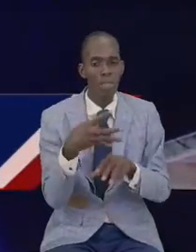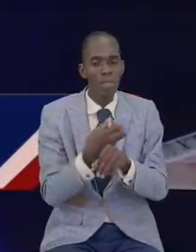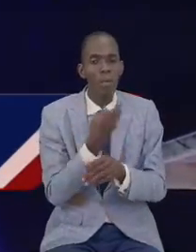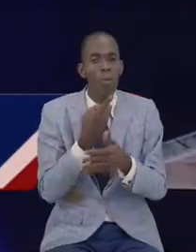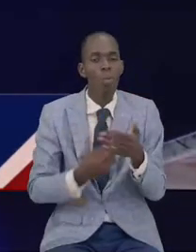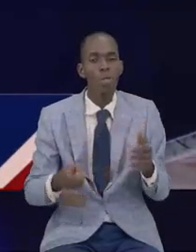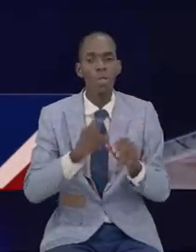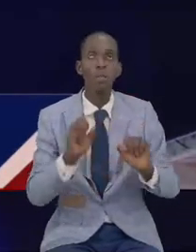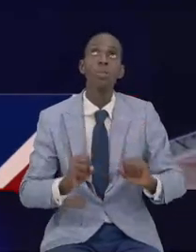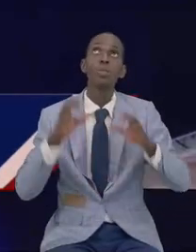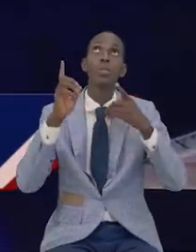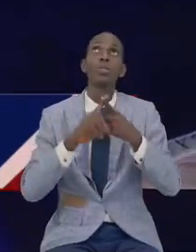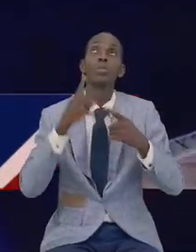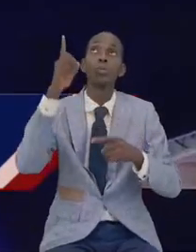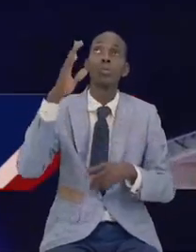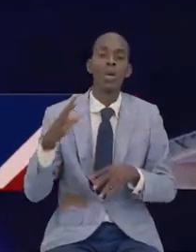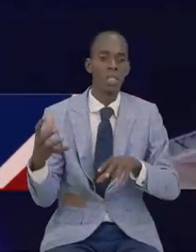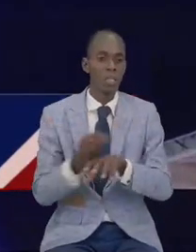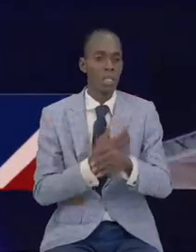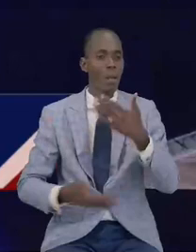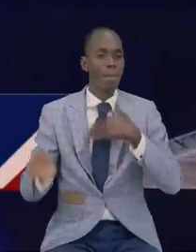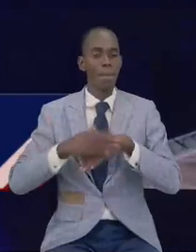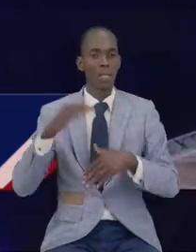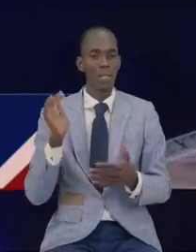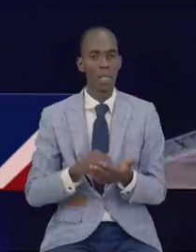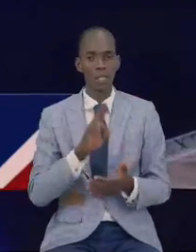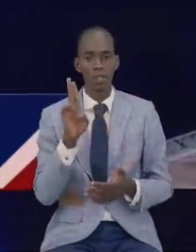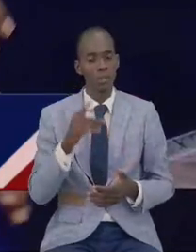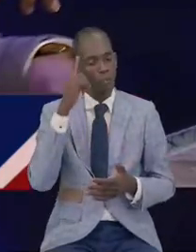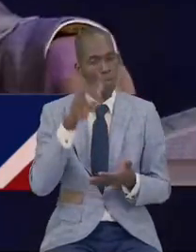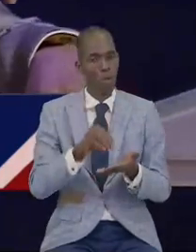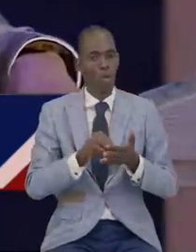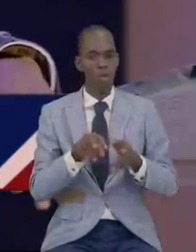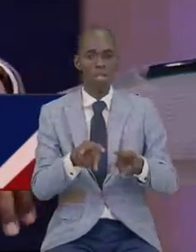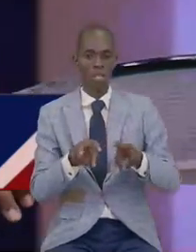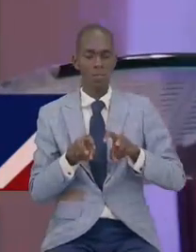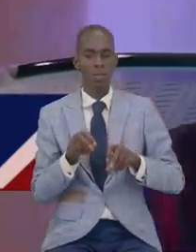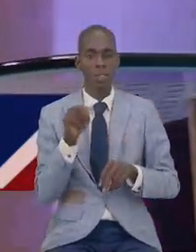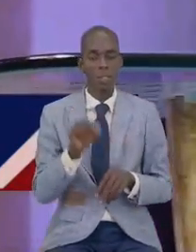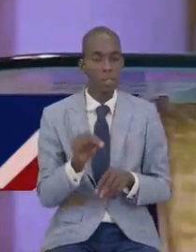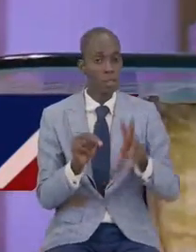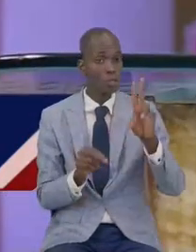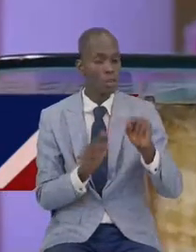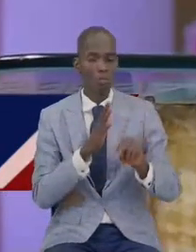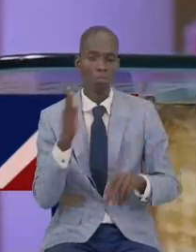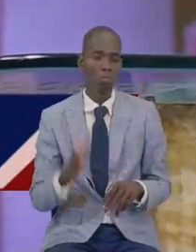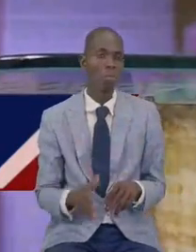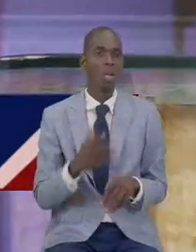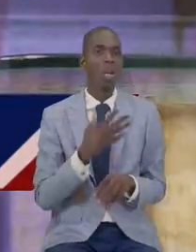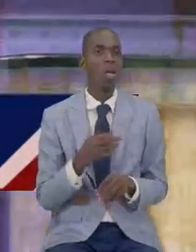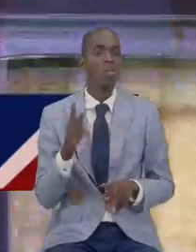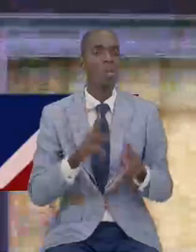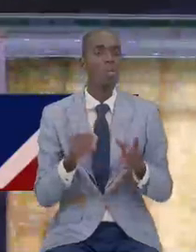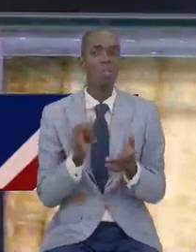Et ils ne vont jamais reprendre ce qu'ils ont donné au Seigneur. Jamais. Ils sont les gens qui ont la